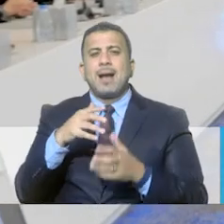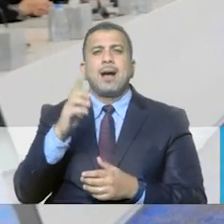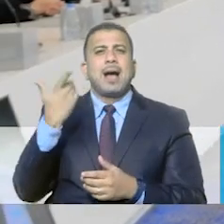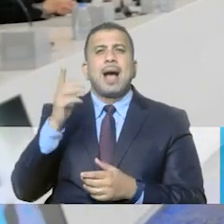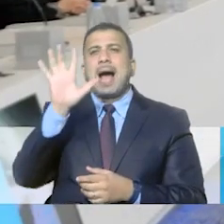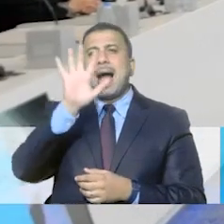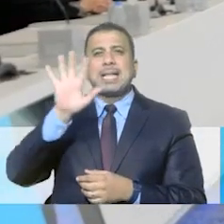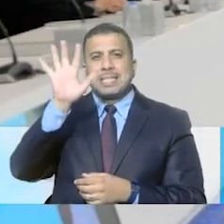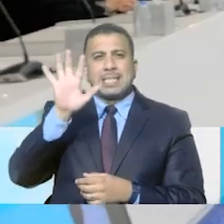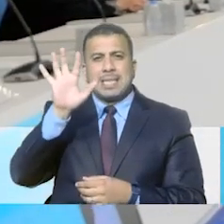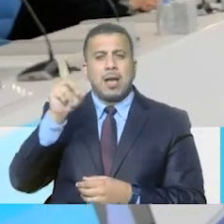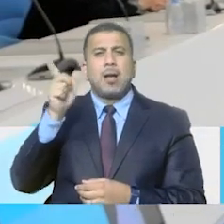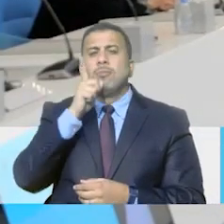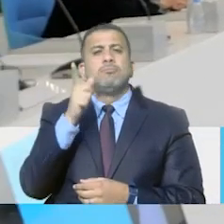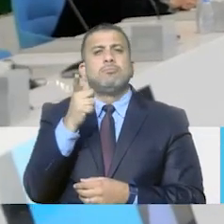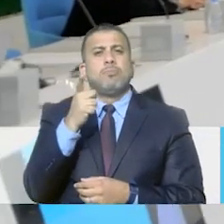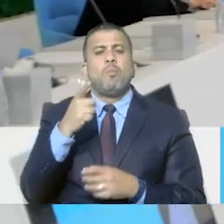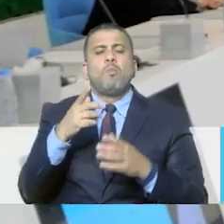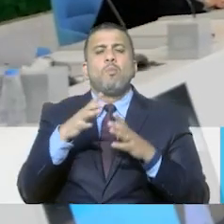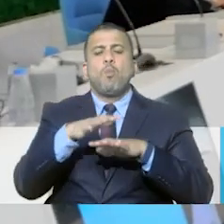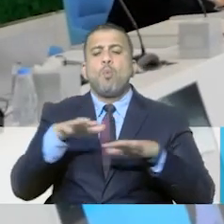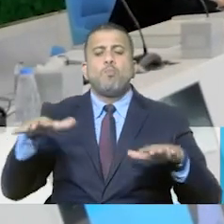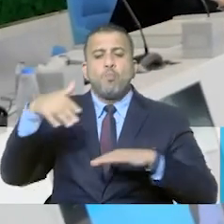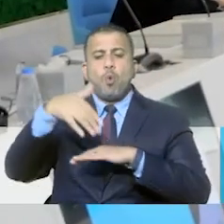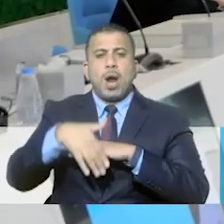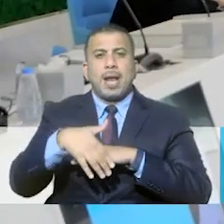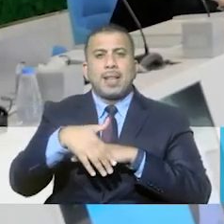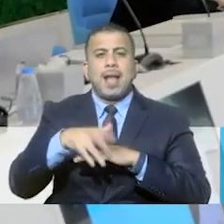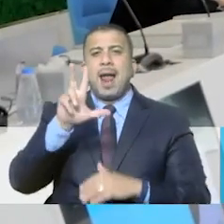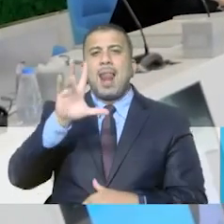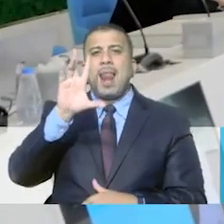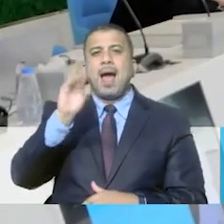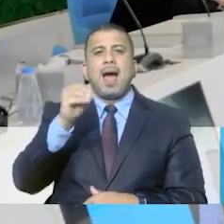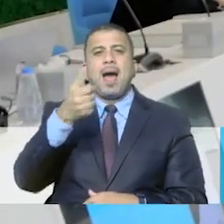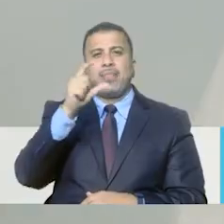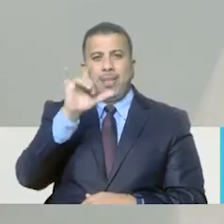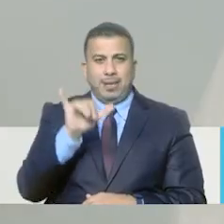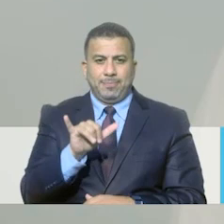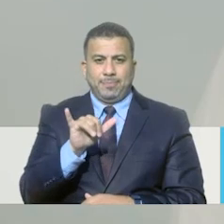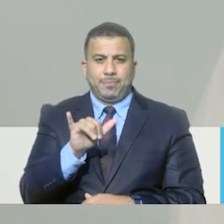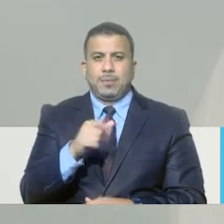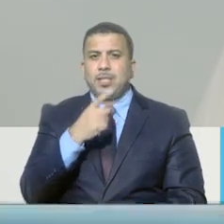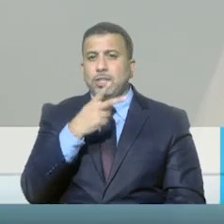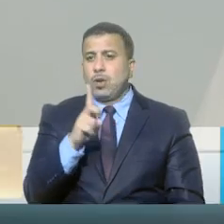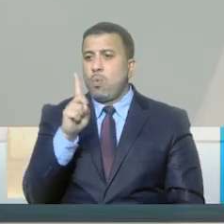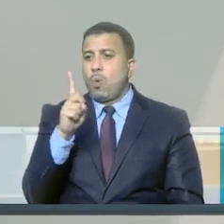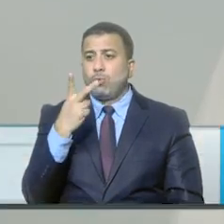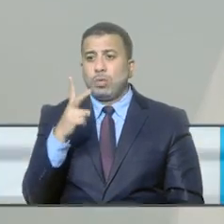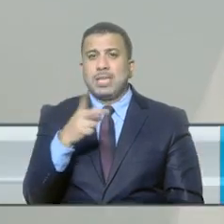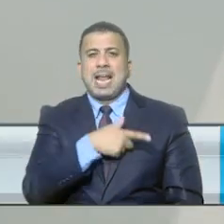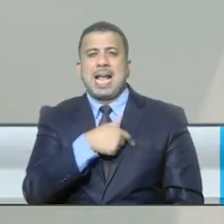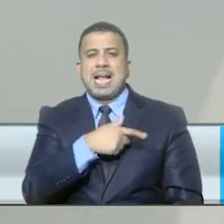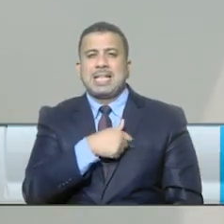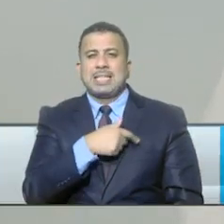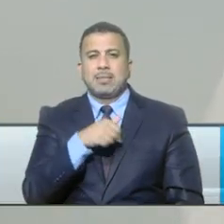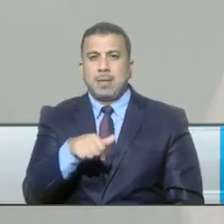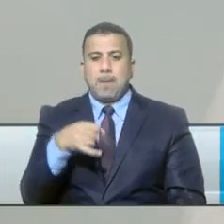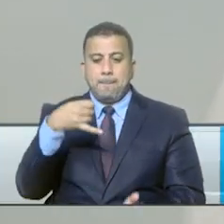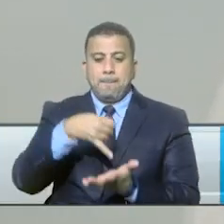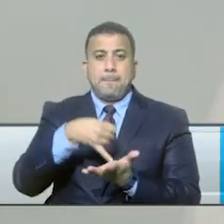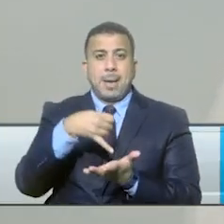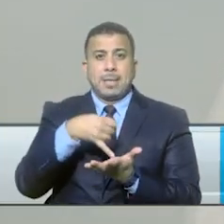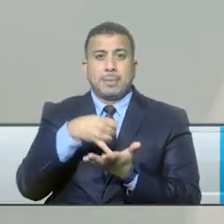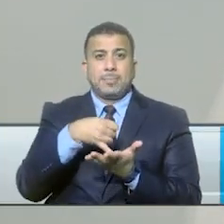آسيا والمحيط الهادي. في عام 2021 تم تسمية هذا